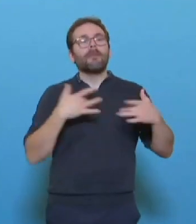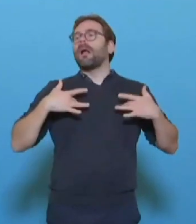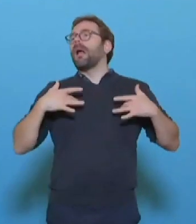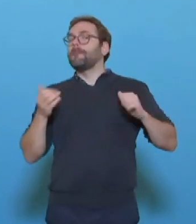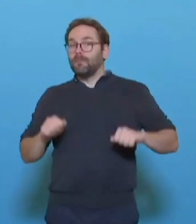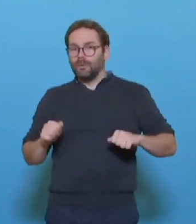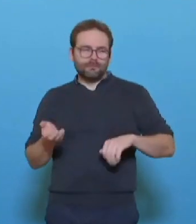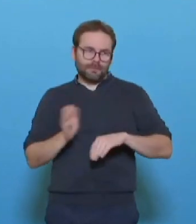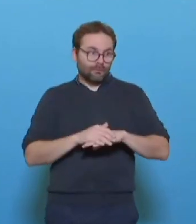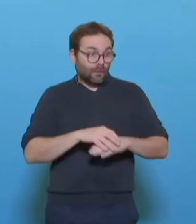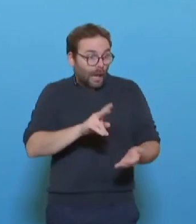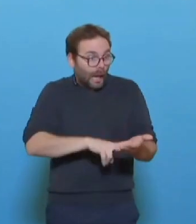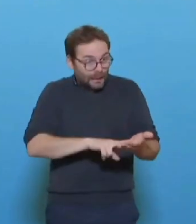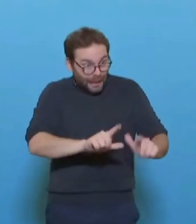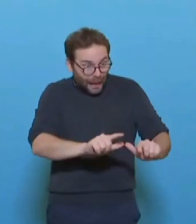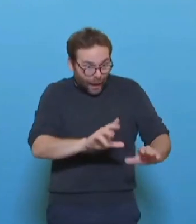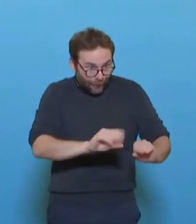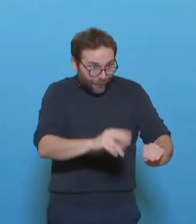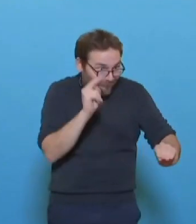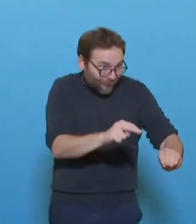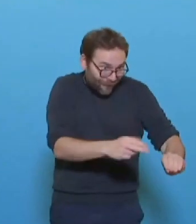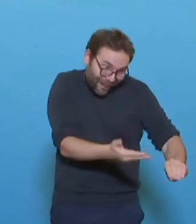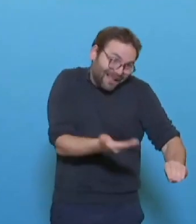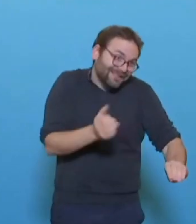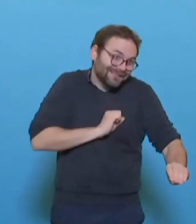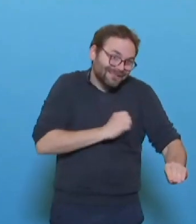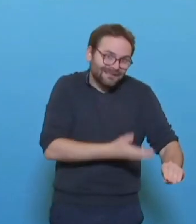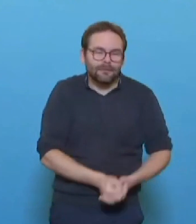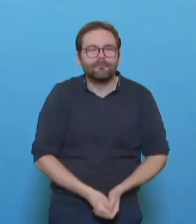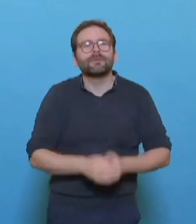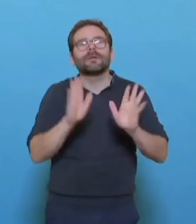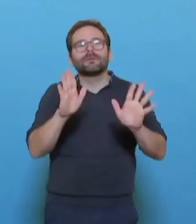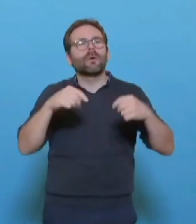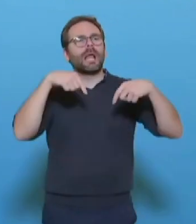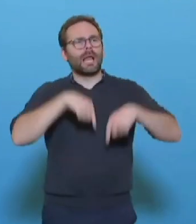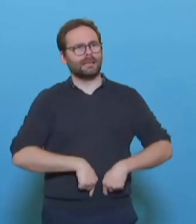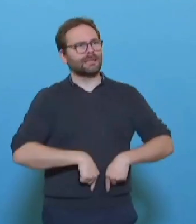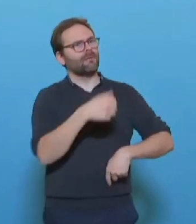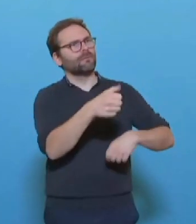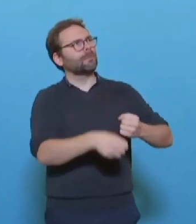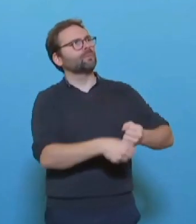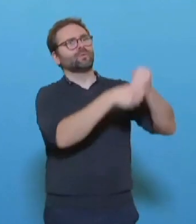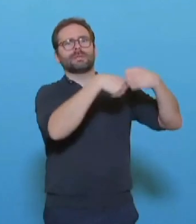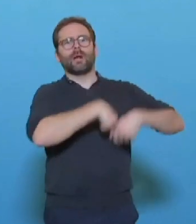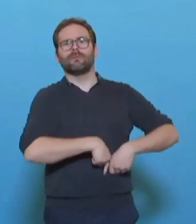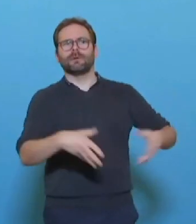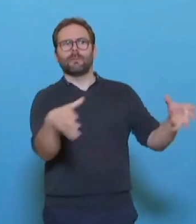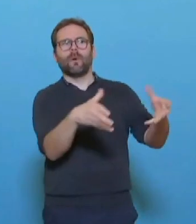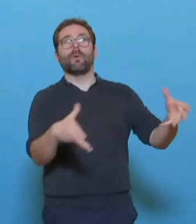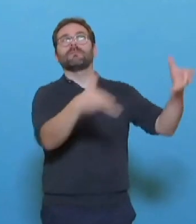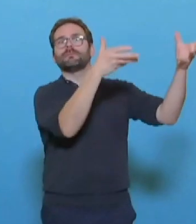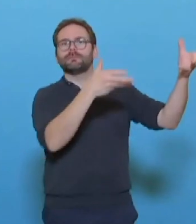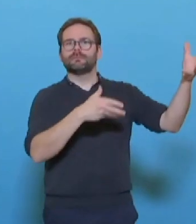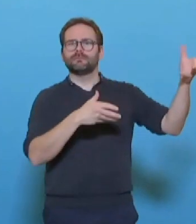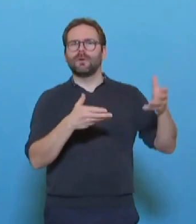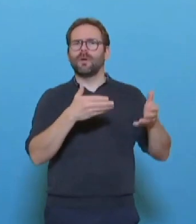est têtue, comme chacun sait. Eh bien, je vais vous parler du plan de l'État dont vous soutenez tous le gouvernement dans l'opposition, mieux